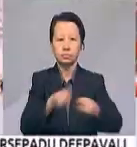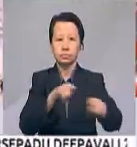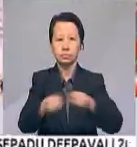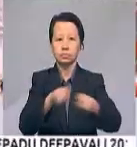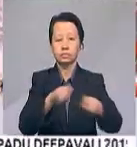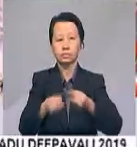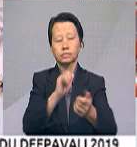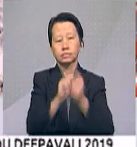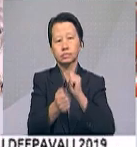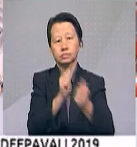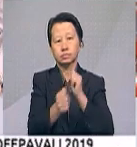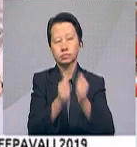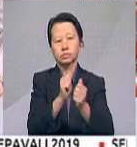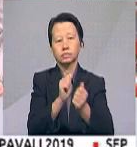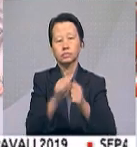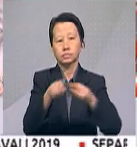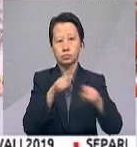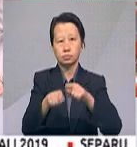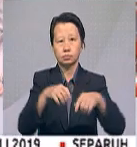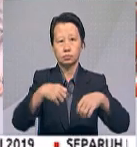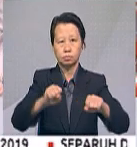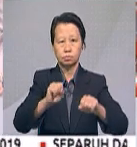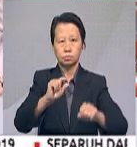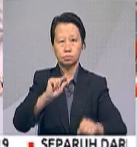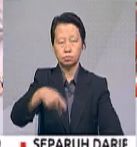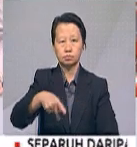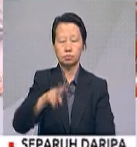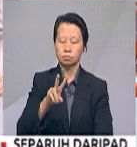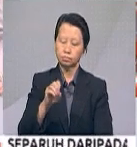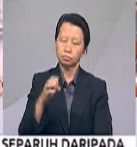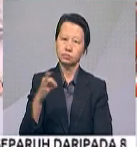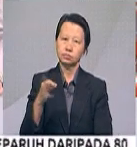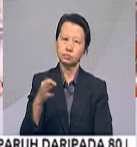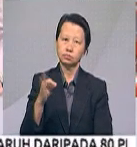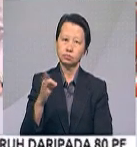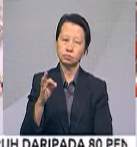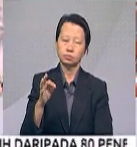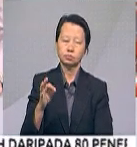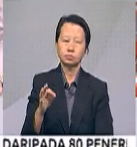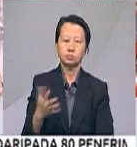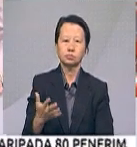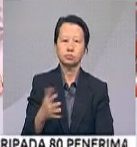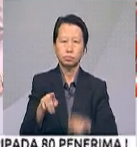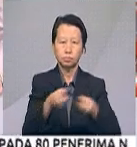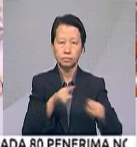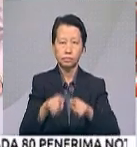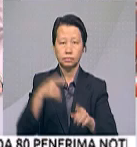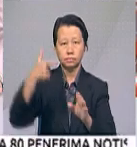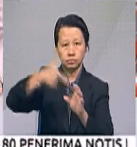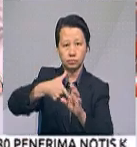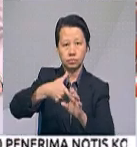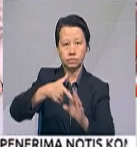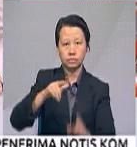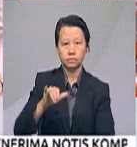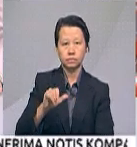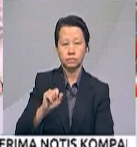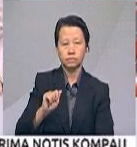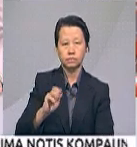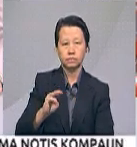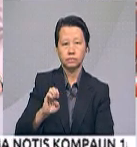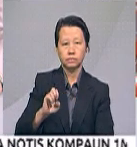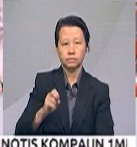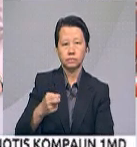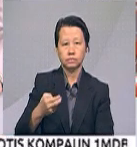Baik, sukan kami mulakan dengan perkembangan perlumbaan MotoGP 2019 Sepang Malaysia. Pelumba Petronas Yamaha SRT